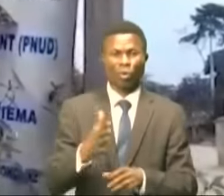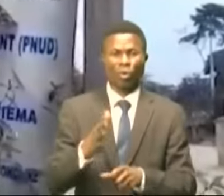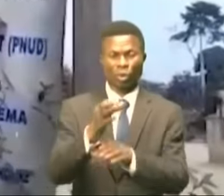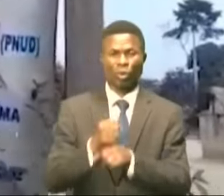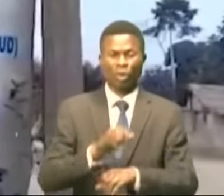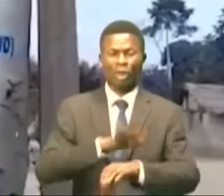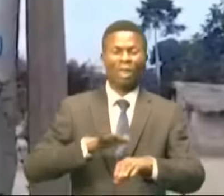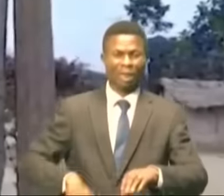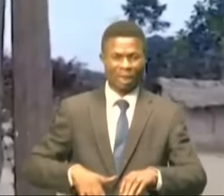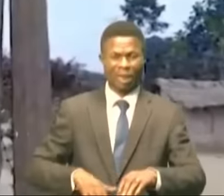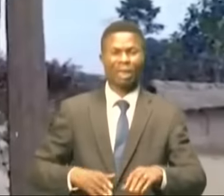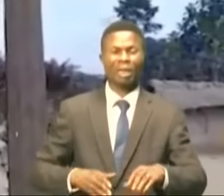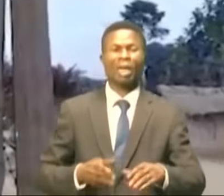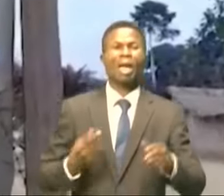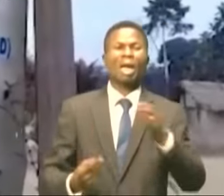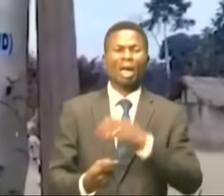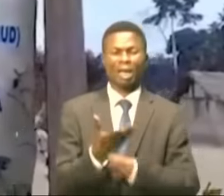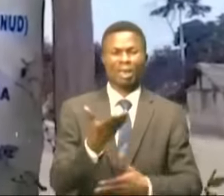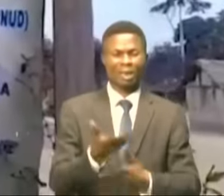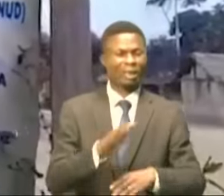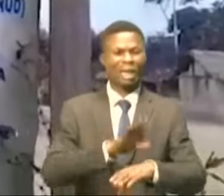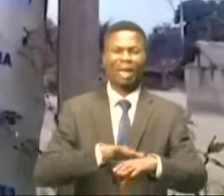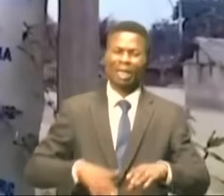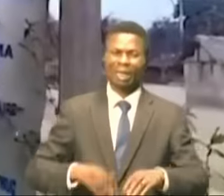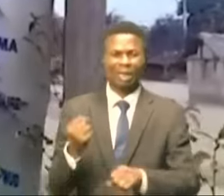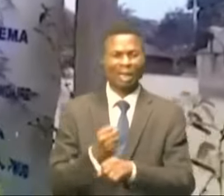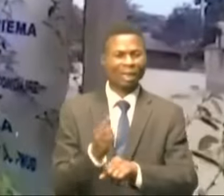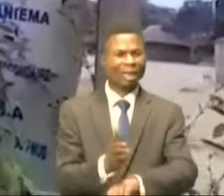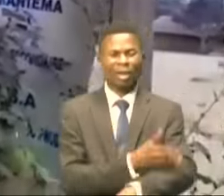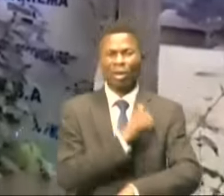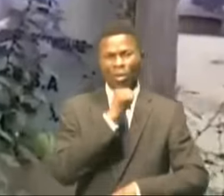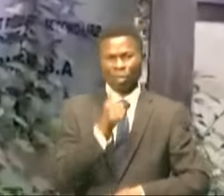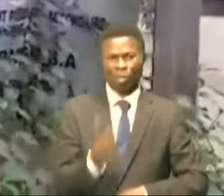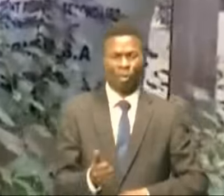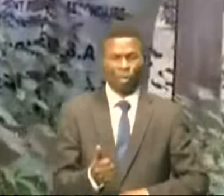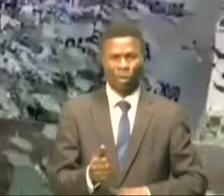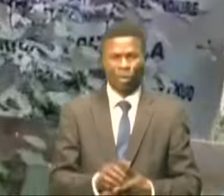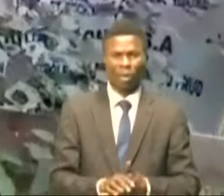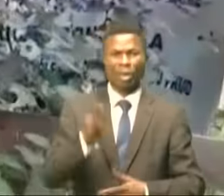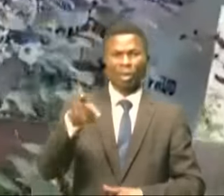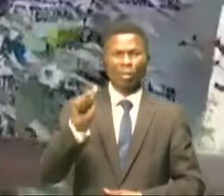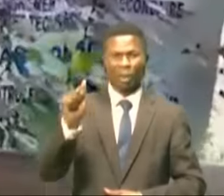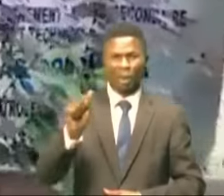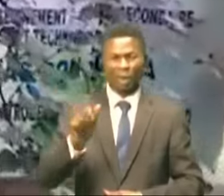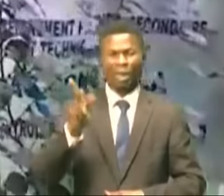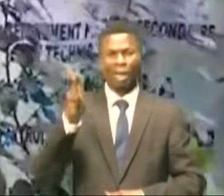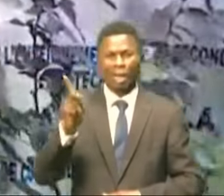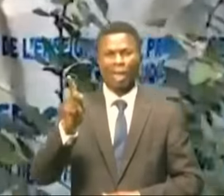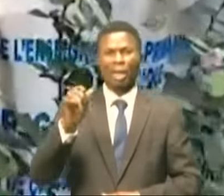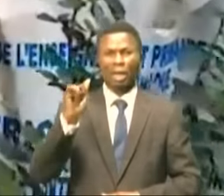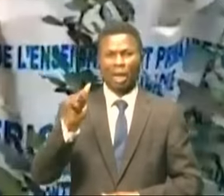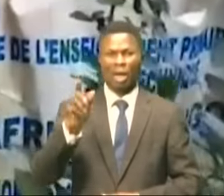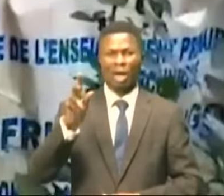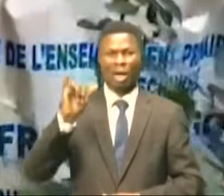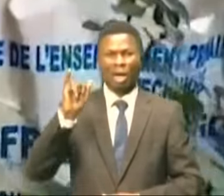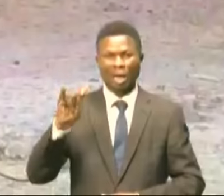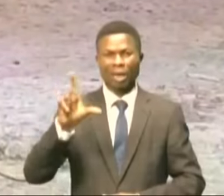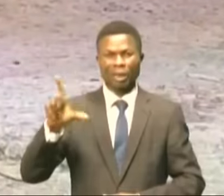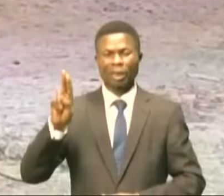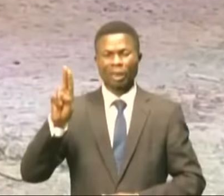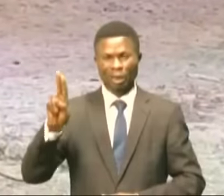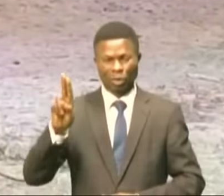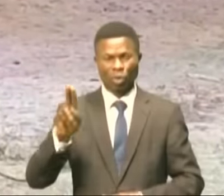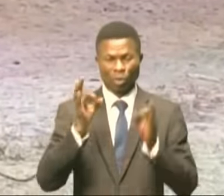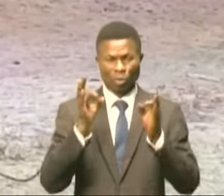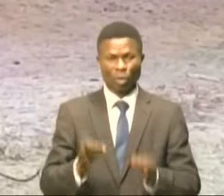retard par rapport au délai d'exécution imparti. Celle l'EP Kailo, complètement achevée dans le territoire de Kailo, tandis